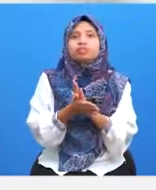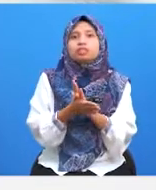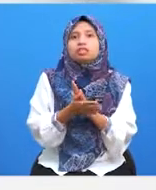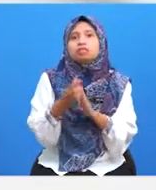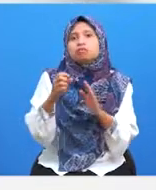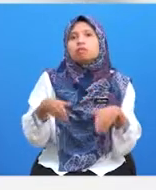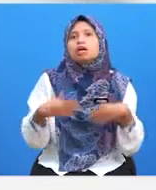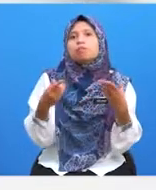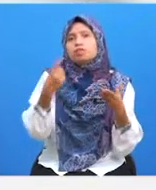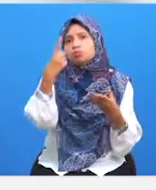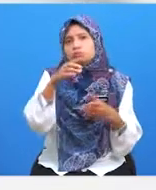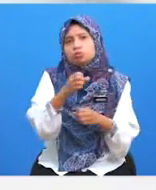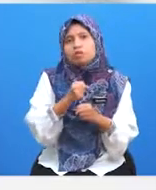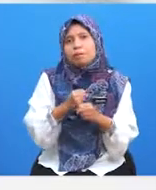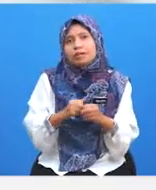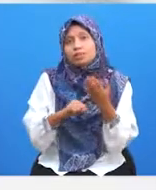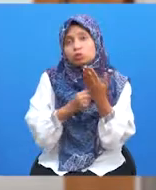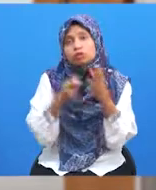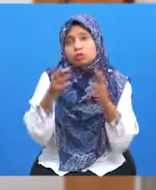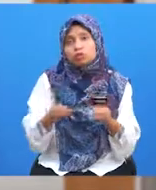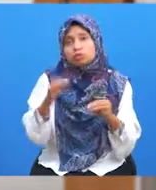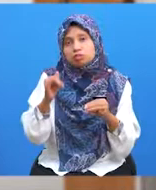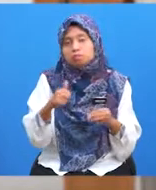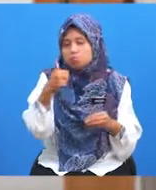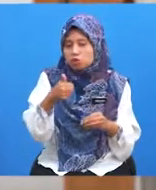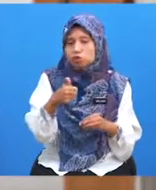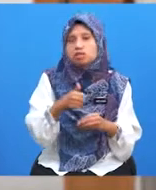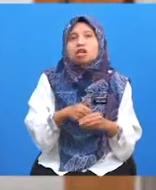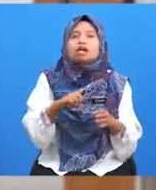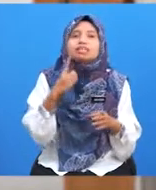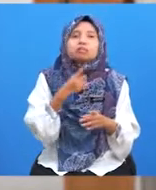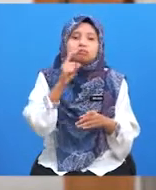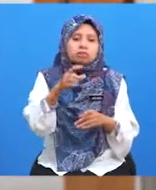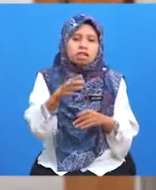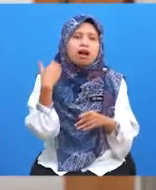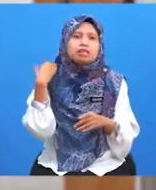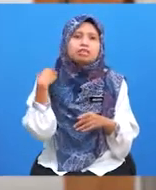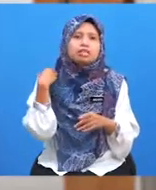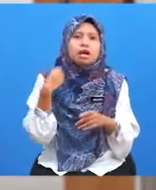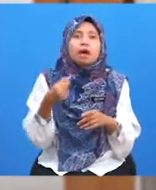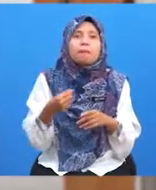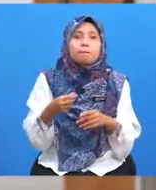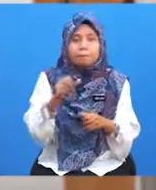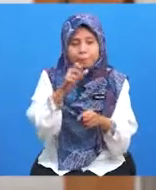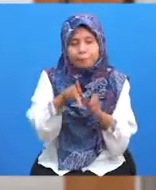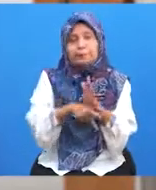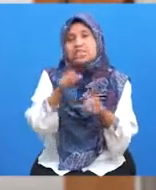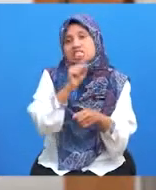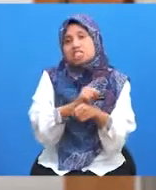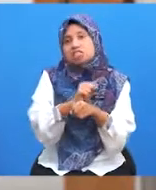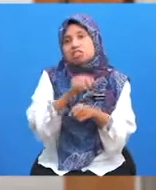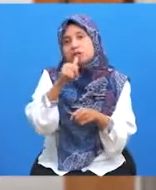mendapatkan sumber manusia yang berkualiti Ayo kita perlu mendapatkan bekerja yang mempunyai kelayakan akademik yang